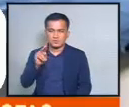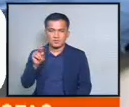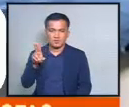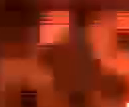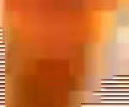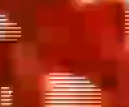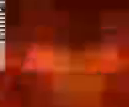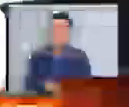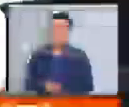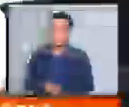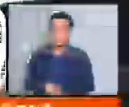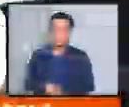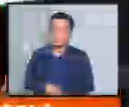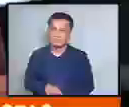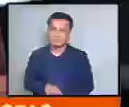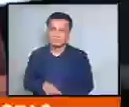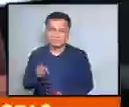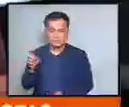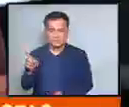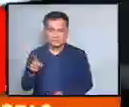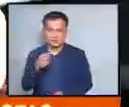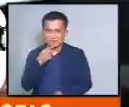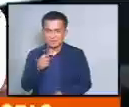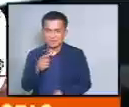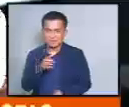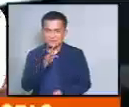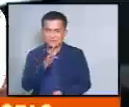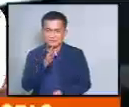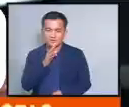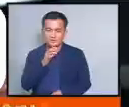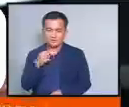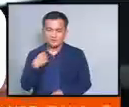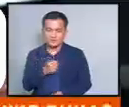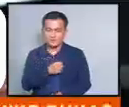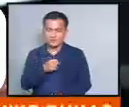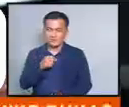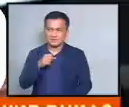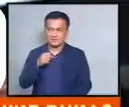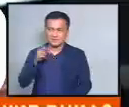bogus. Yung statement ni Senador